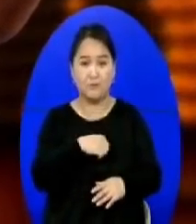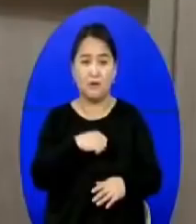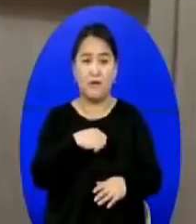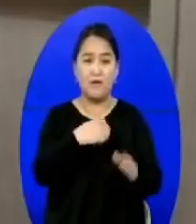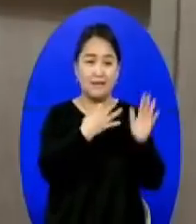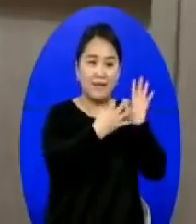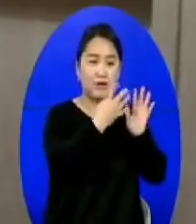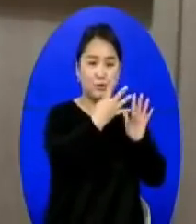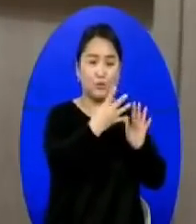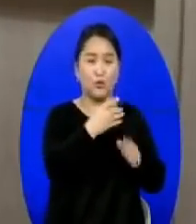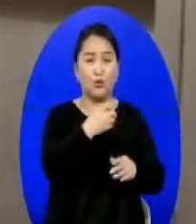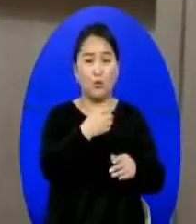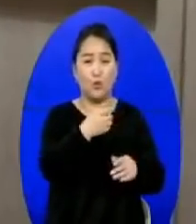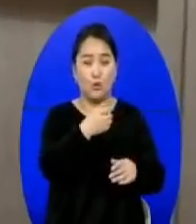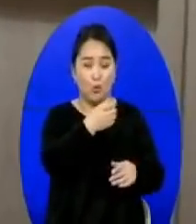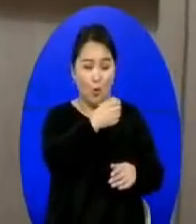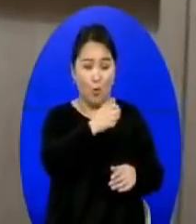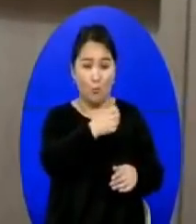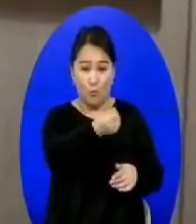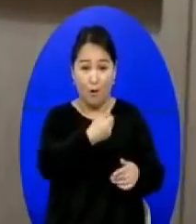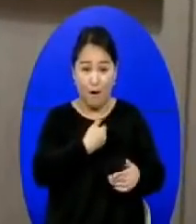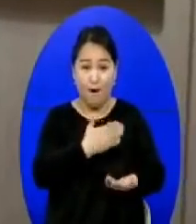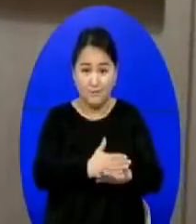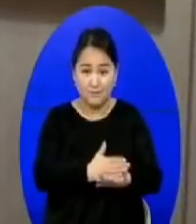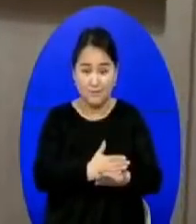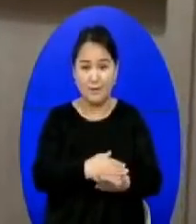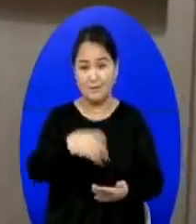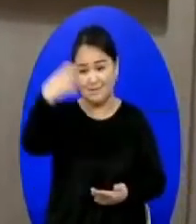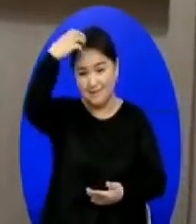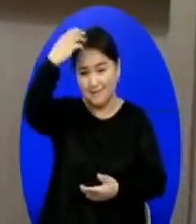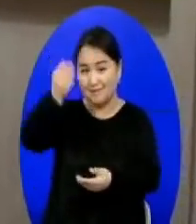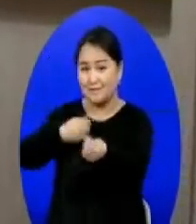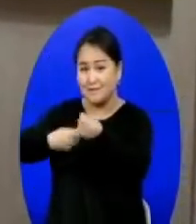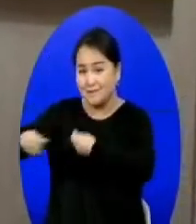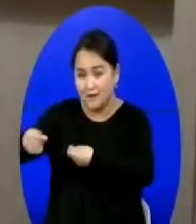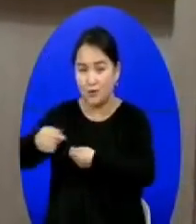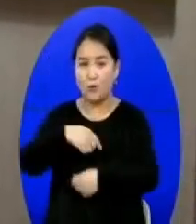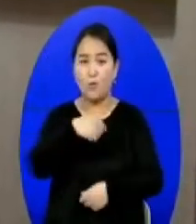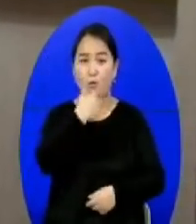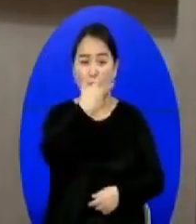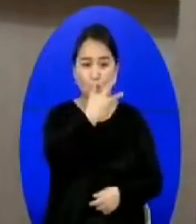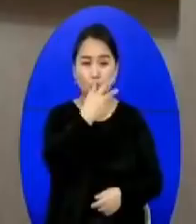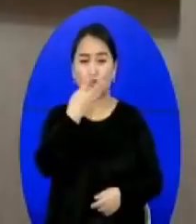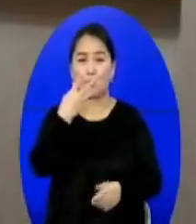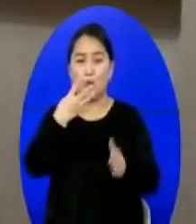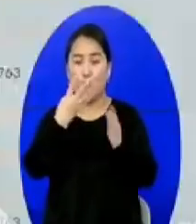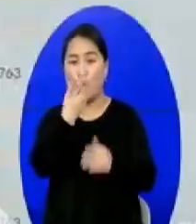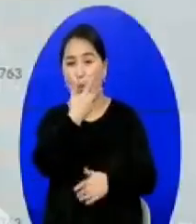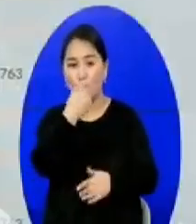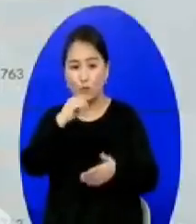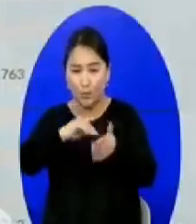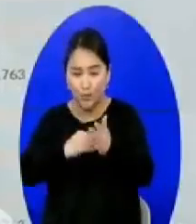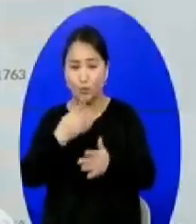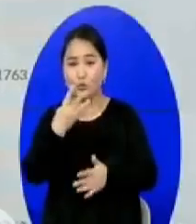төгрөг авсан. 750 ширхэг хувьцаатай бол засгийн газар төлцөөгөө худалдаж 300426 төгрөг авсан.